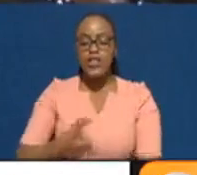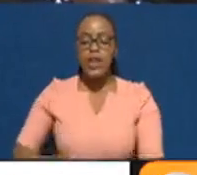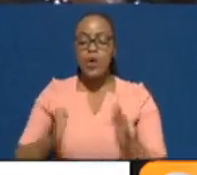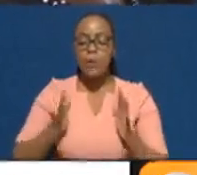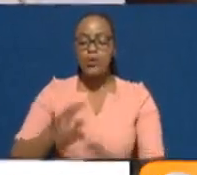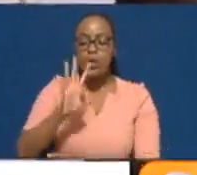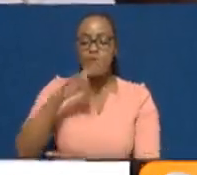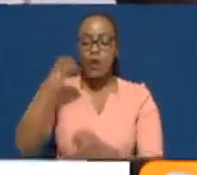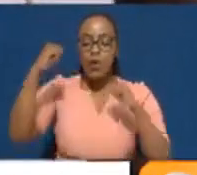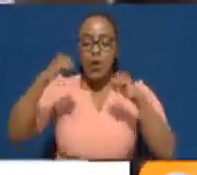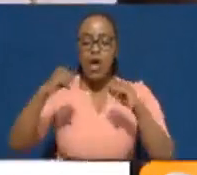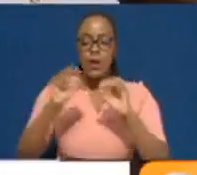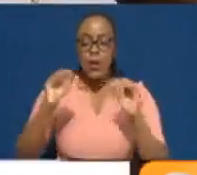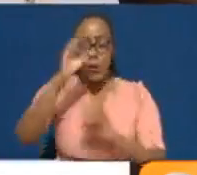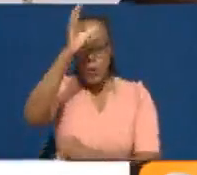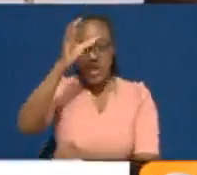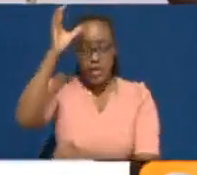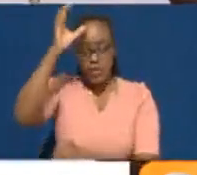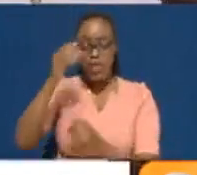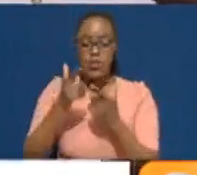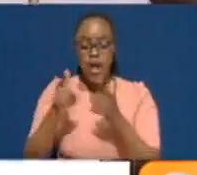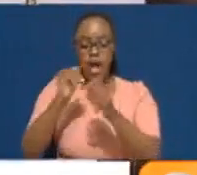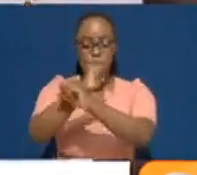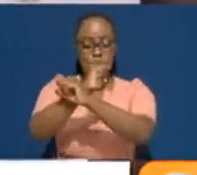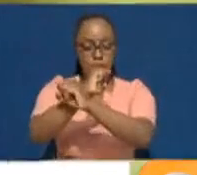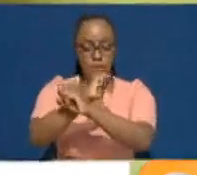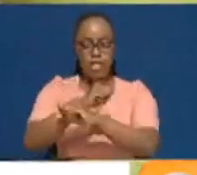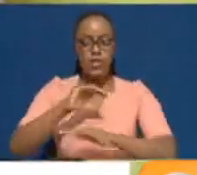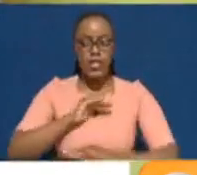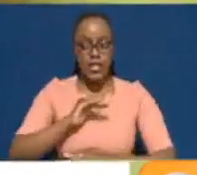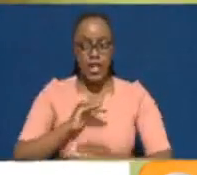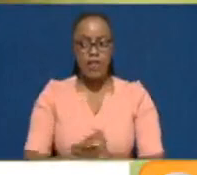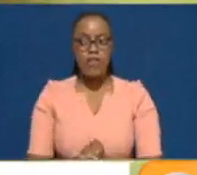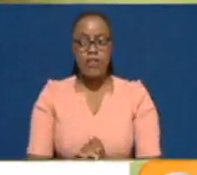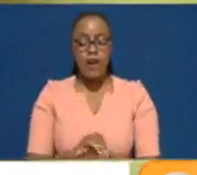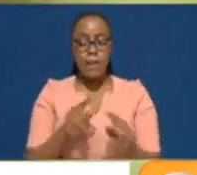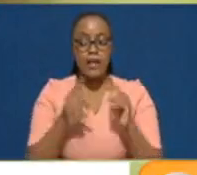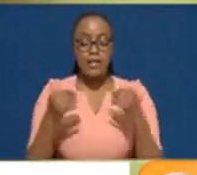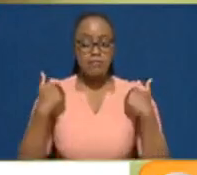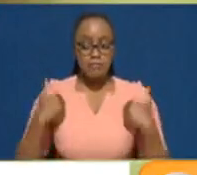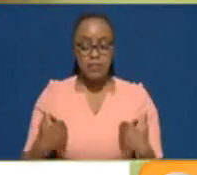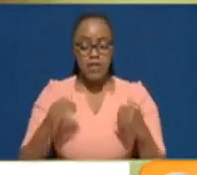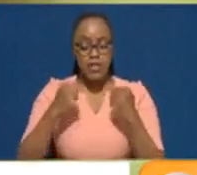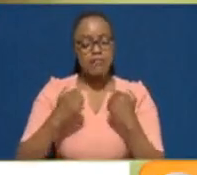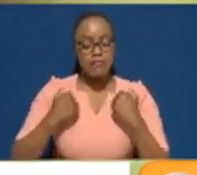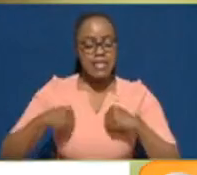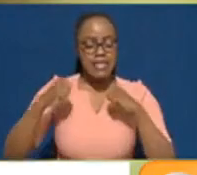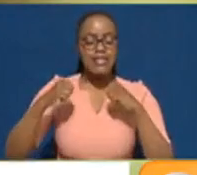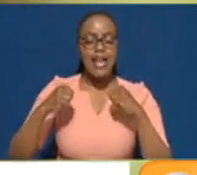wanne waliotofautiana na Chubukati kupewa usalama wa kutosha. Lakini kwa sababu mimi ni senior counsel,